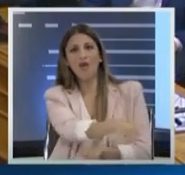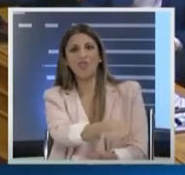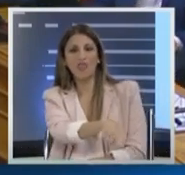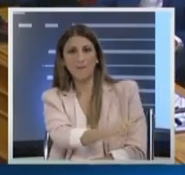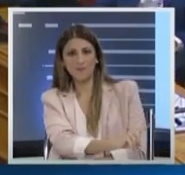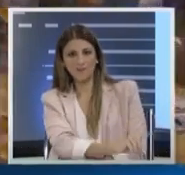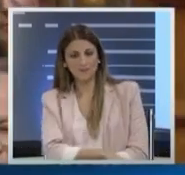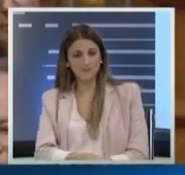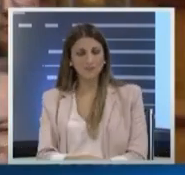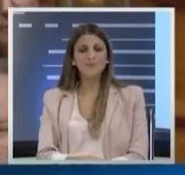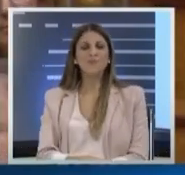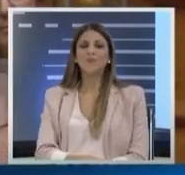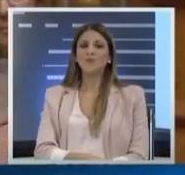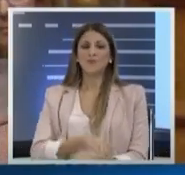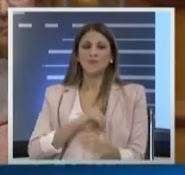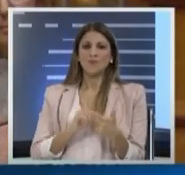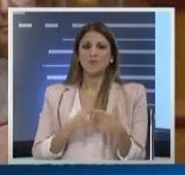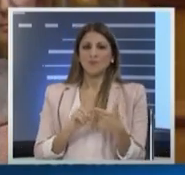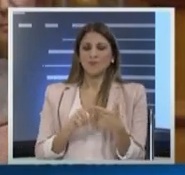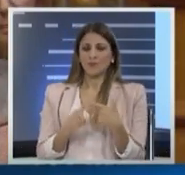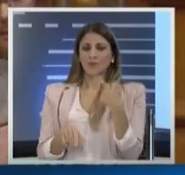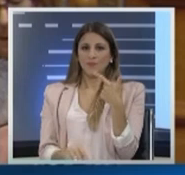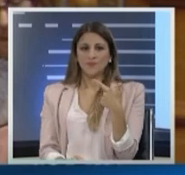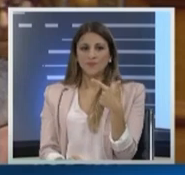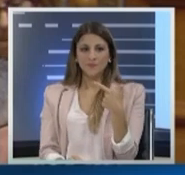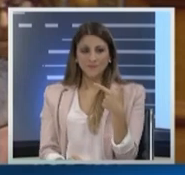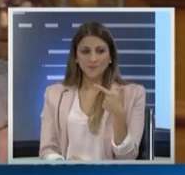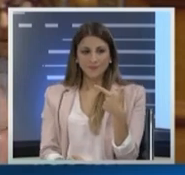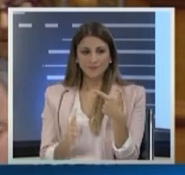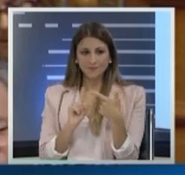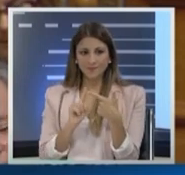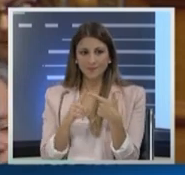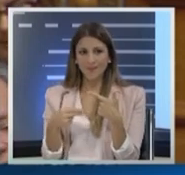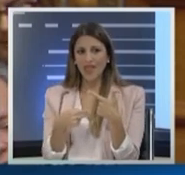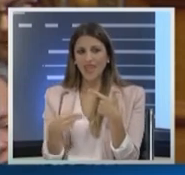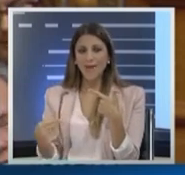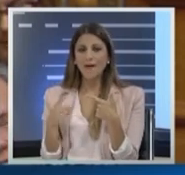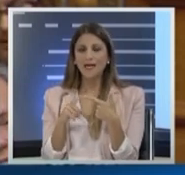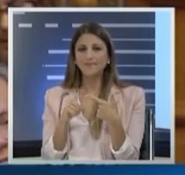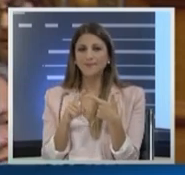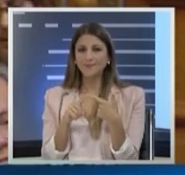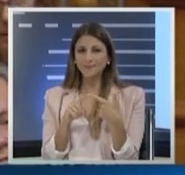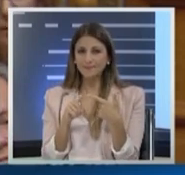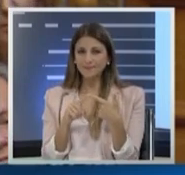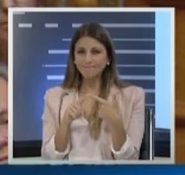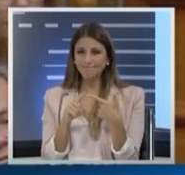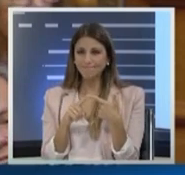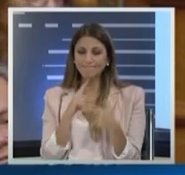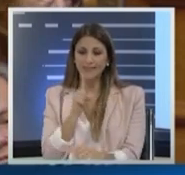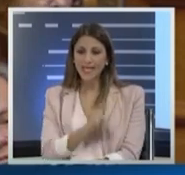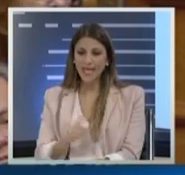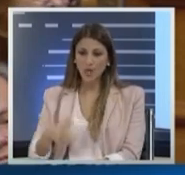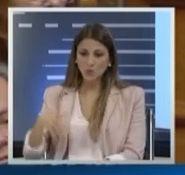Σε ό,τι αφορά το θέμα το κρίσιμο που έχει να κάνει με το αν ο κύριος